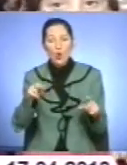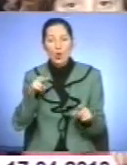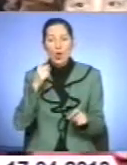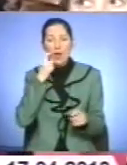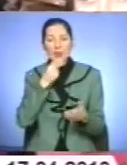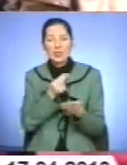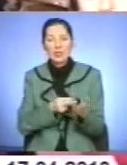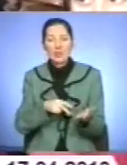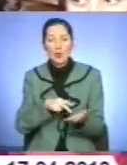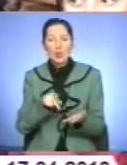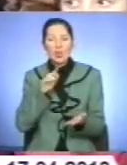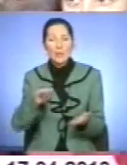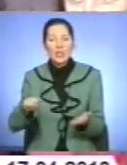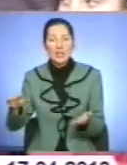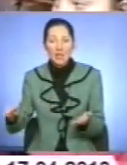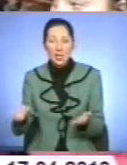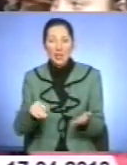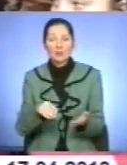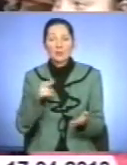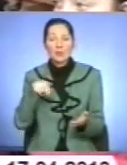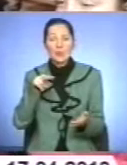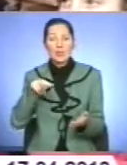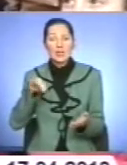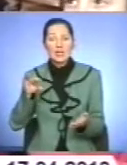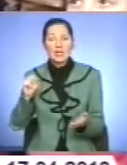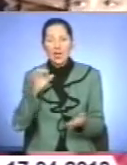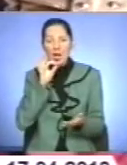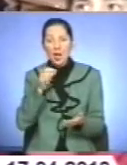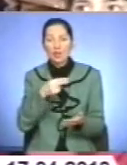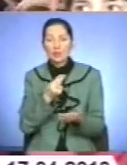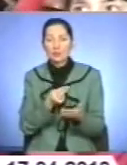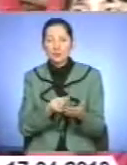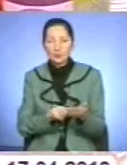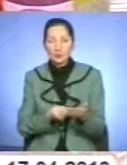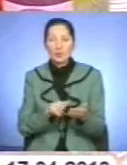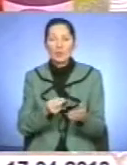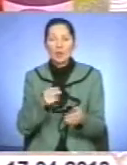приходять і маленькі діти, і підлітки. Кажуть, виготовлення писанки приносить